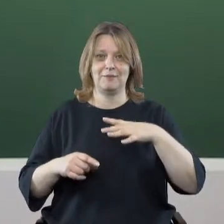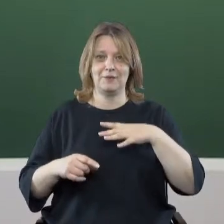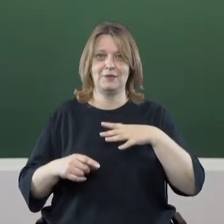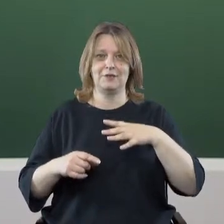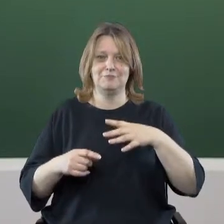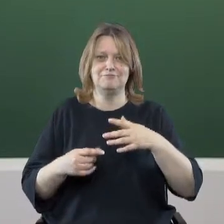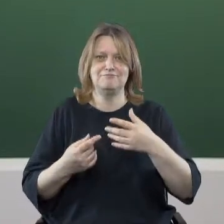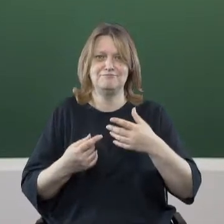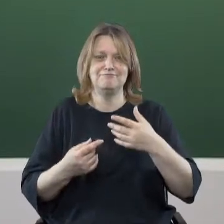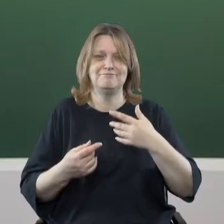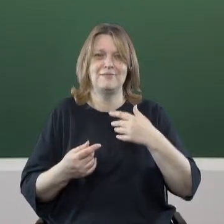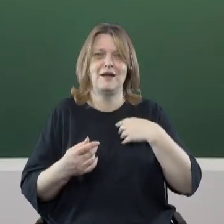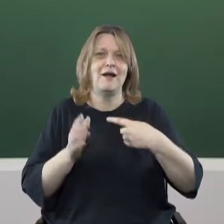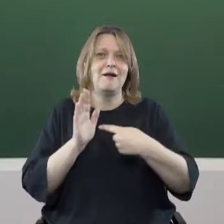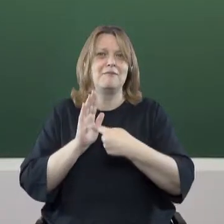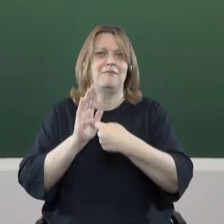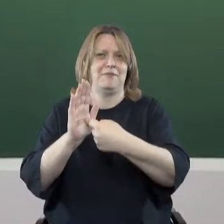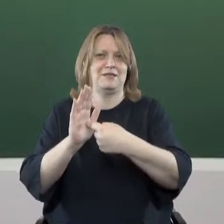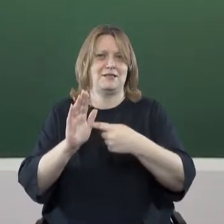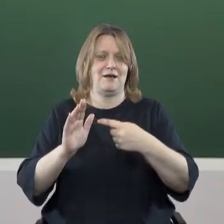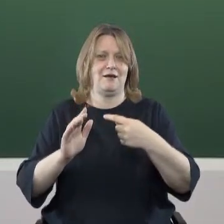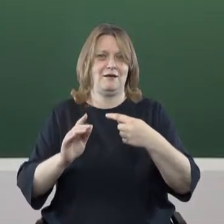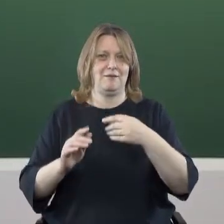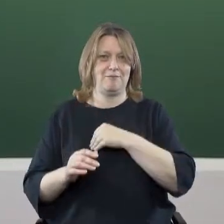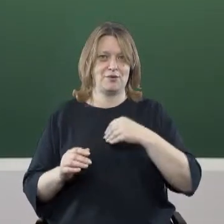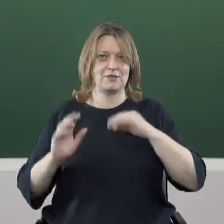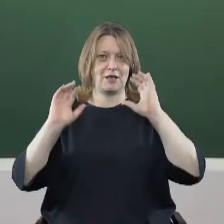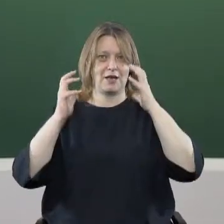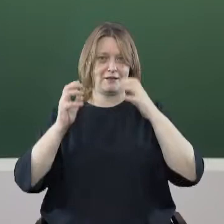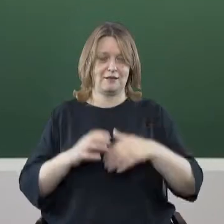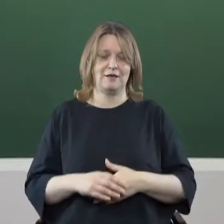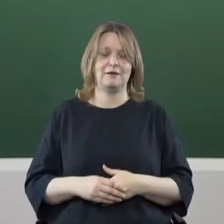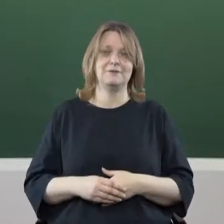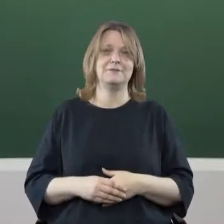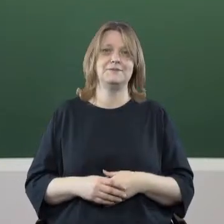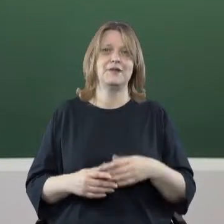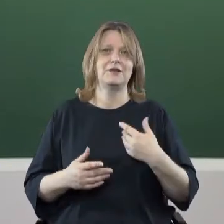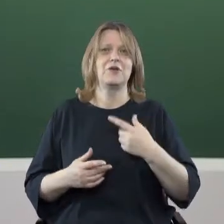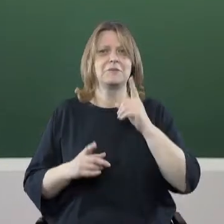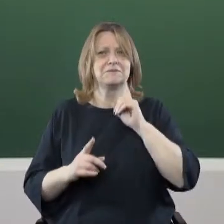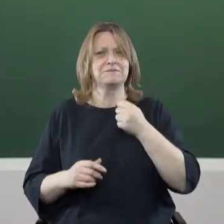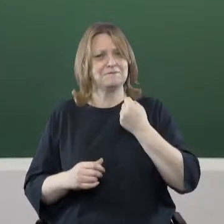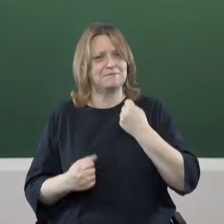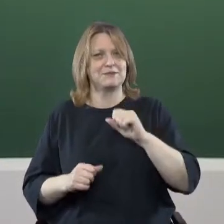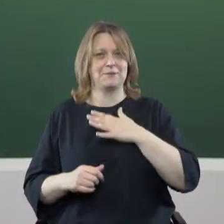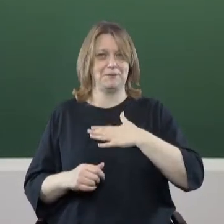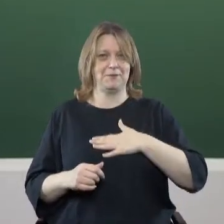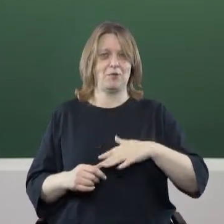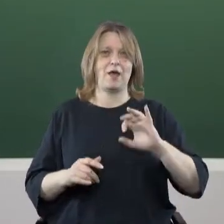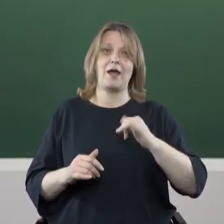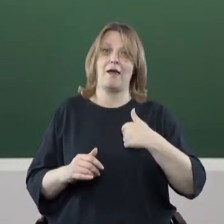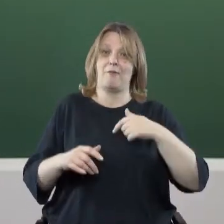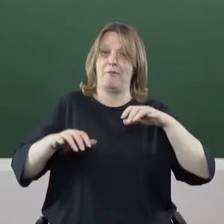jest wpisane w misję Polskiego Radia jako nadawcy publicznego. Dlatego tym bardziej mi miło, mnie jako prezesowi, ale też